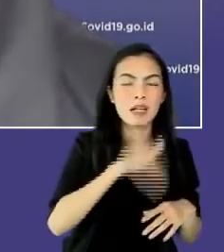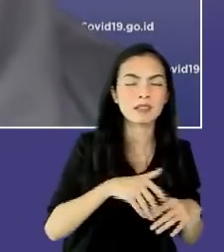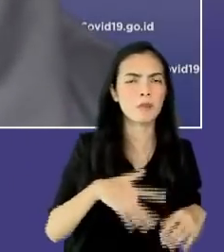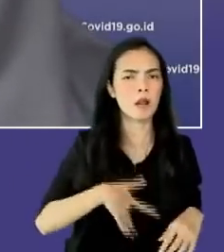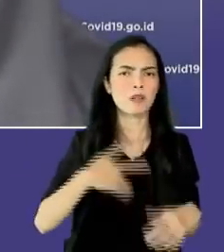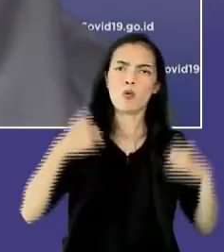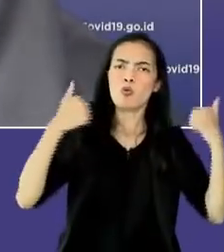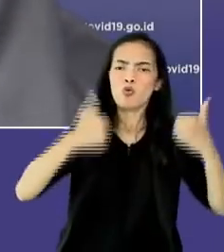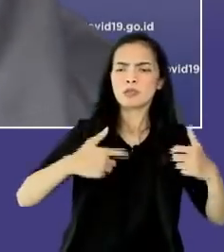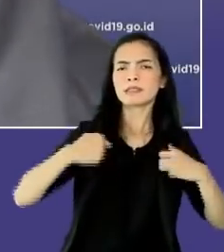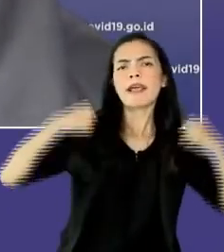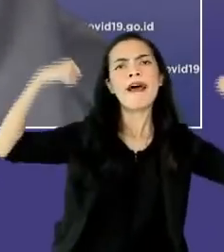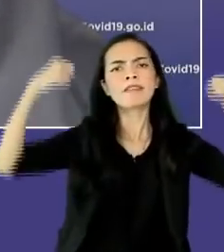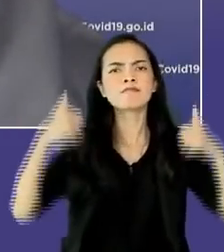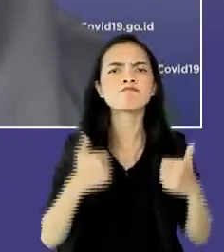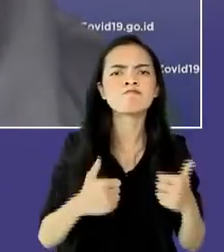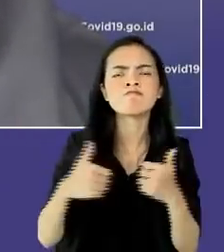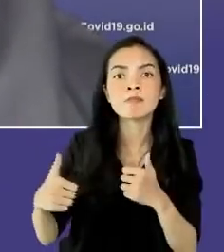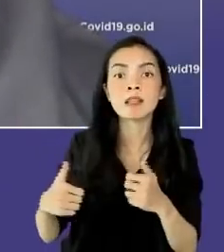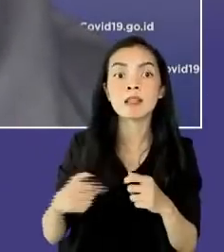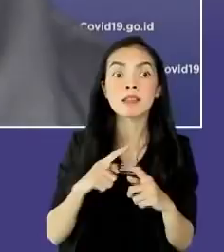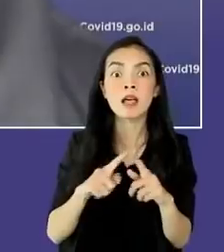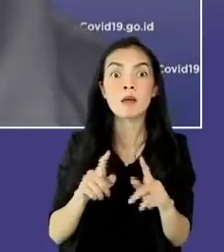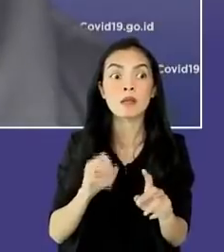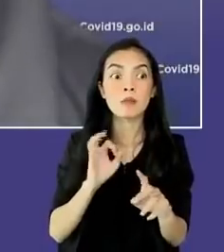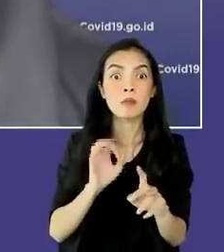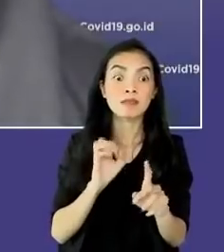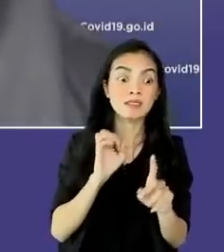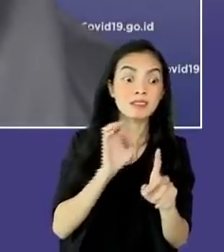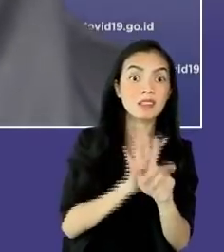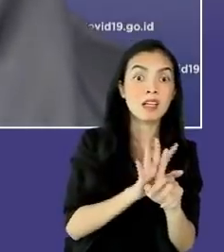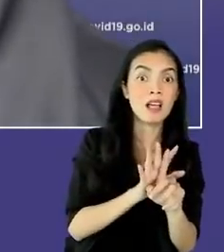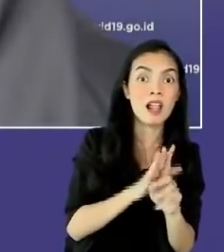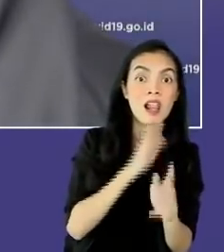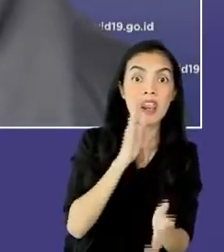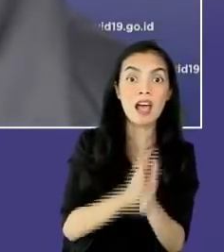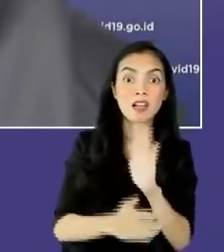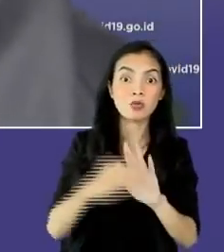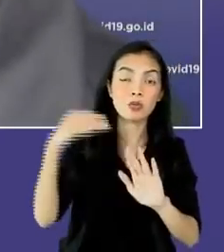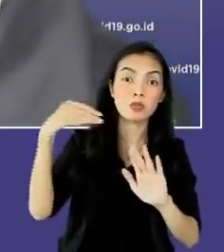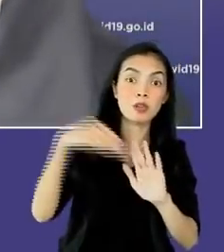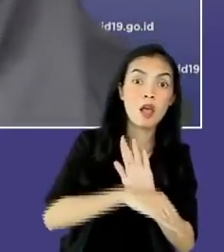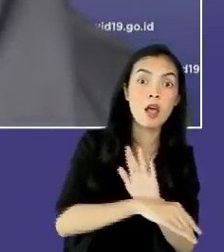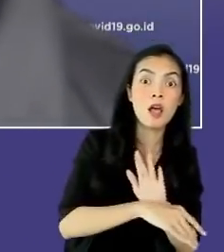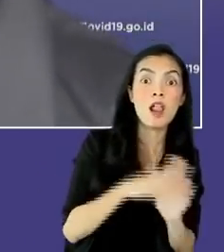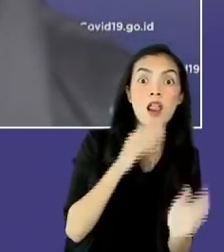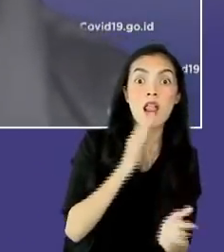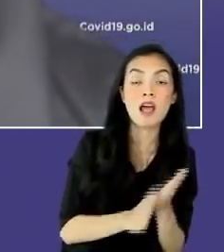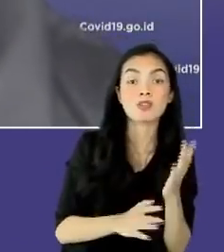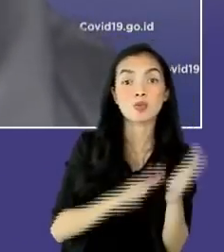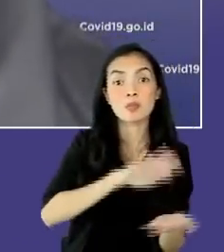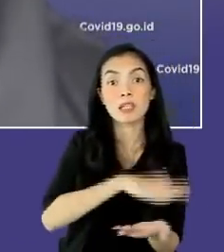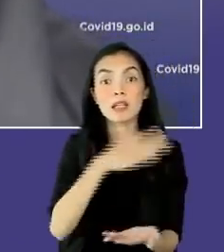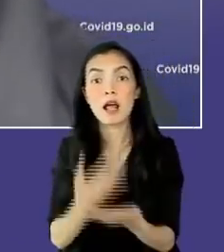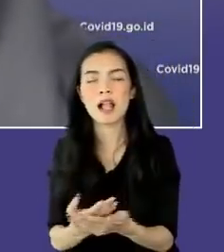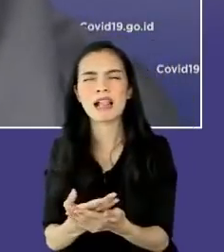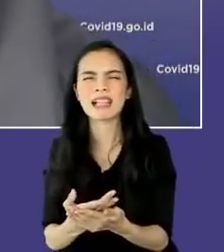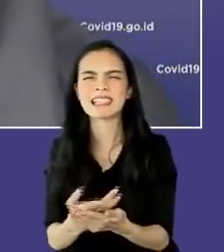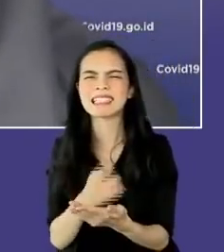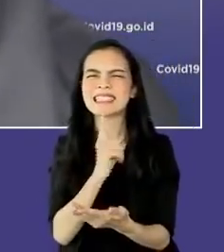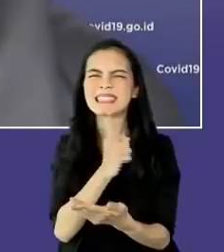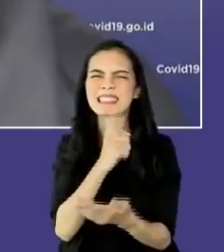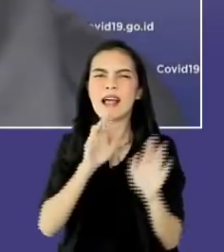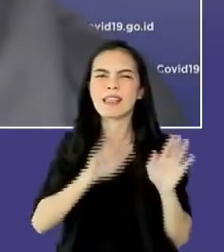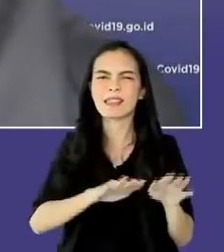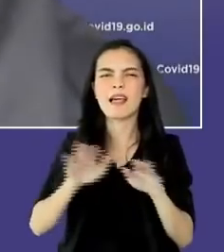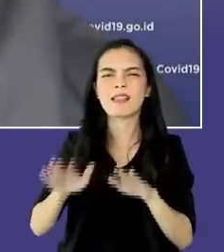masih sehat gitu ya, tapi terkadang ketika terjadi perburukan dapat terjadi berakibat fatal yang mengakibatkan kematian. Nah, ini juga